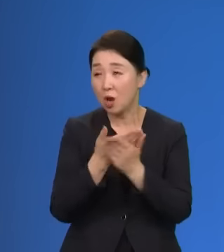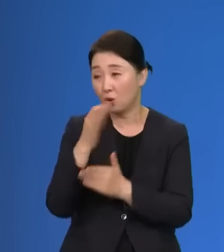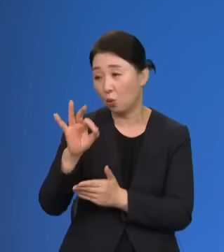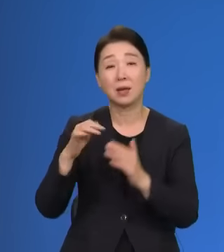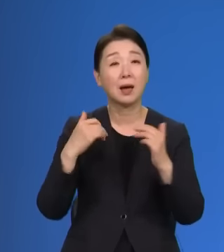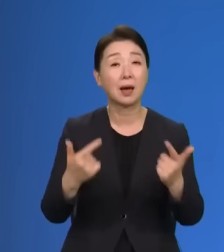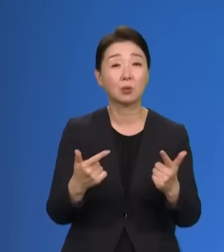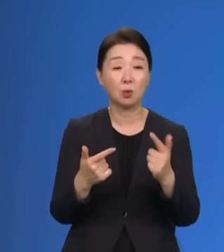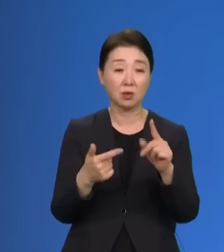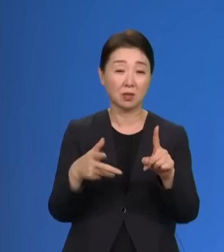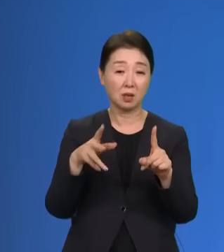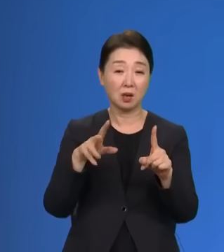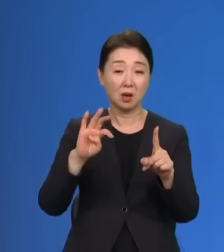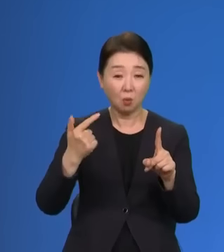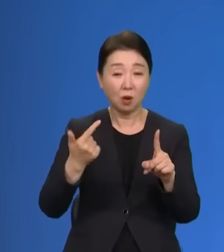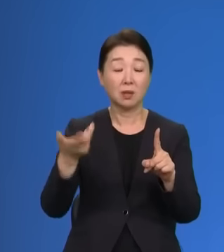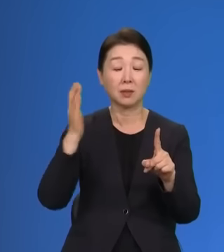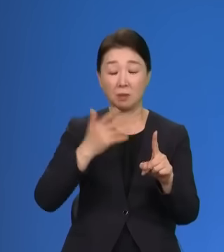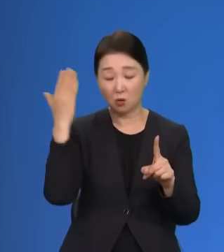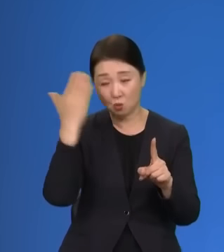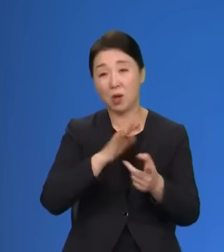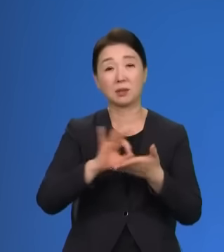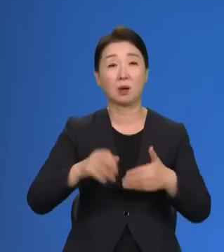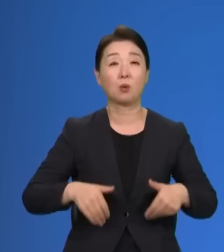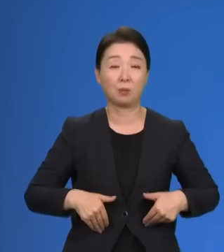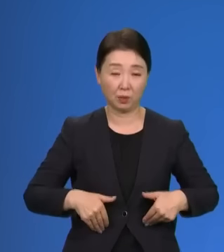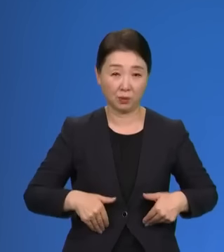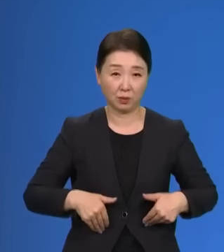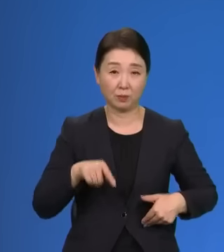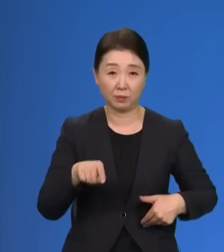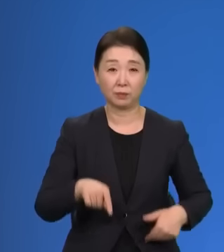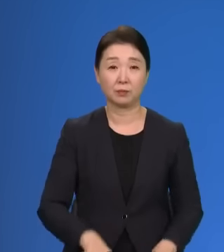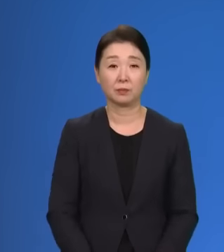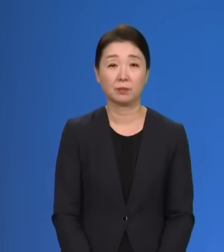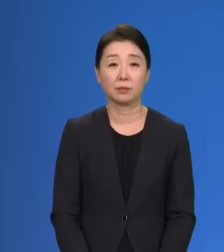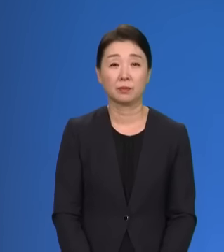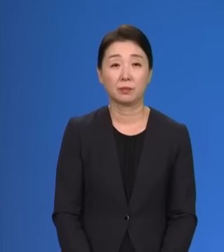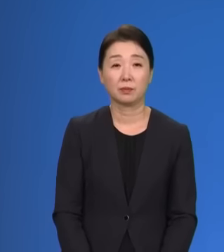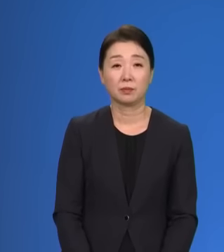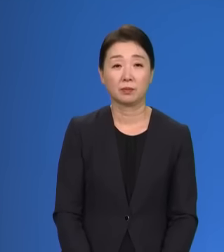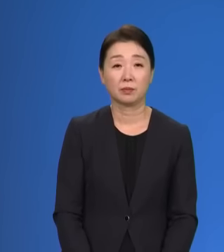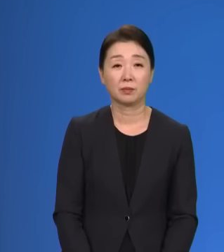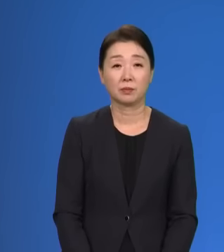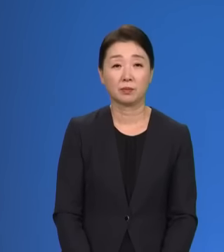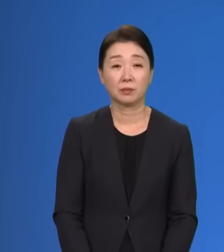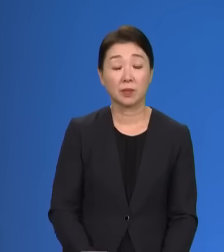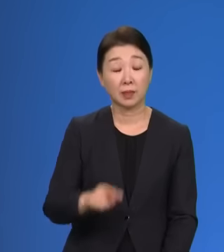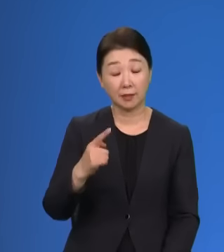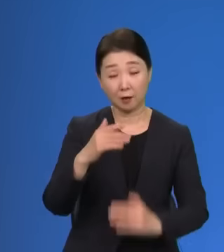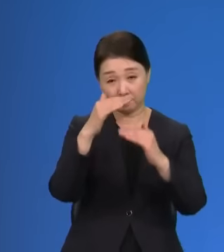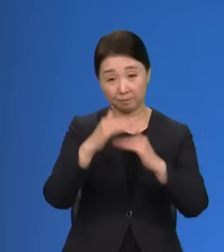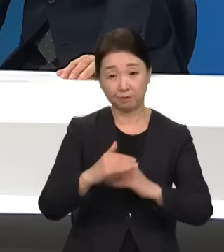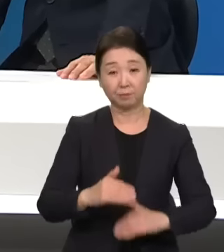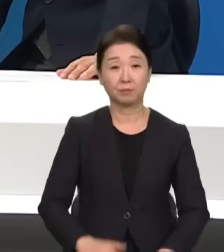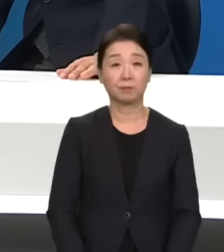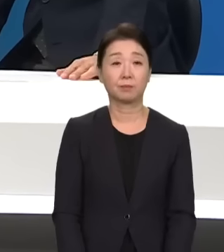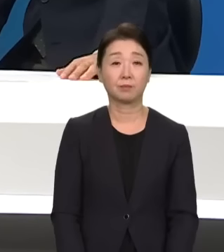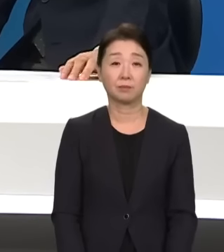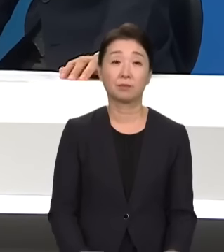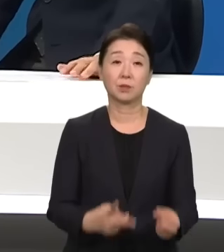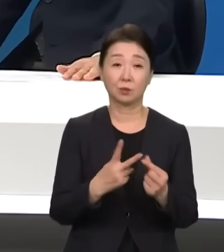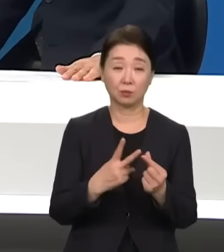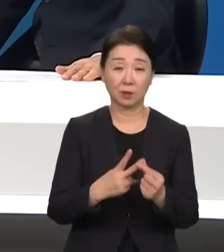단 1원이라도 얼마나 투명하게 쓰냐 이런 것이 더 중요한 점이죠. 네, 그렇겠죠. 바로 다음 이슈도 볼까요? 자, 두 번째